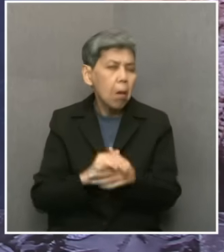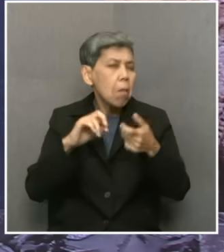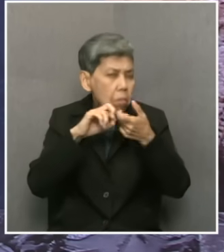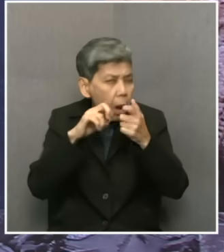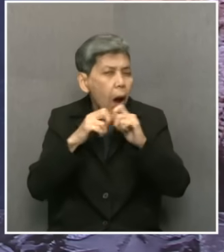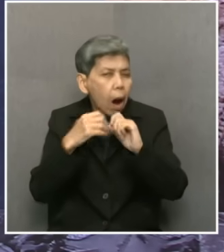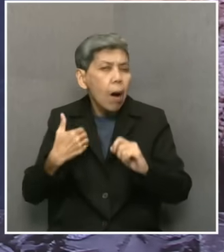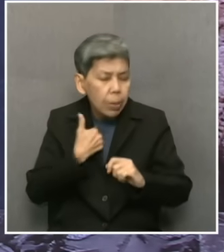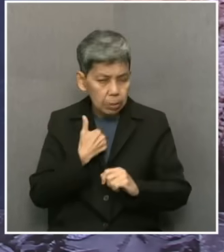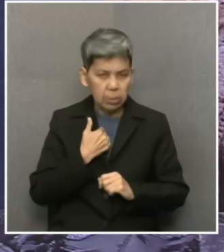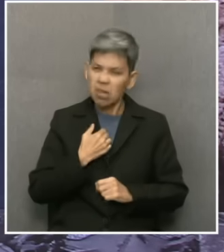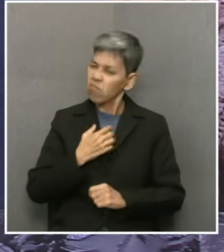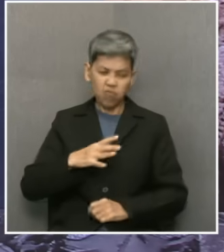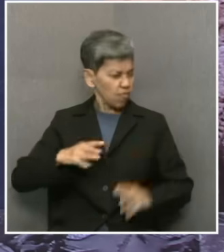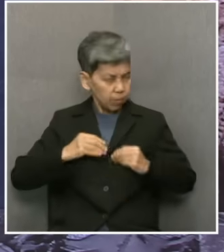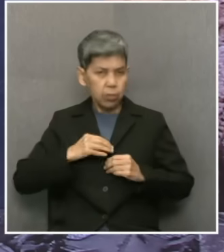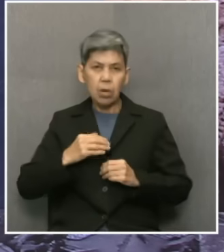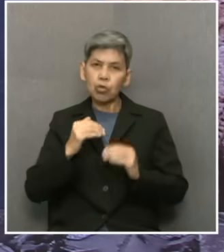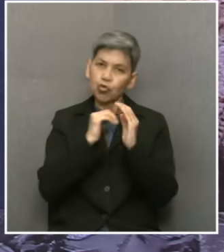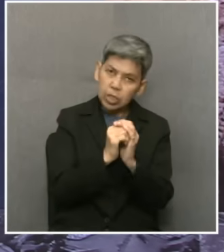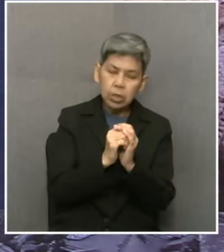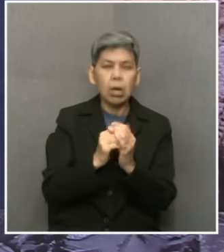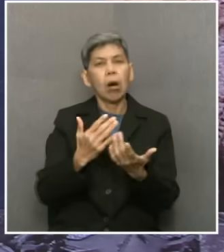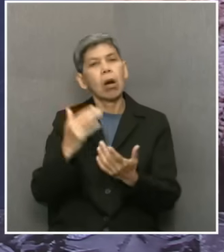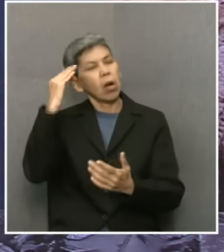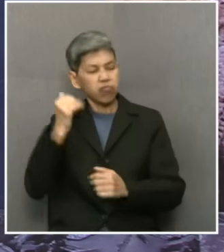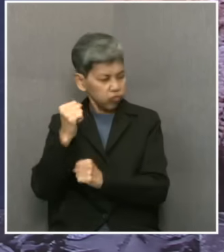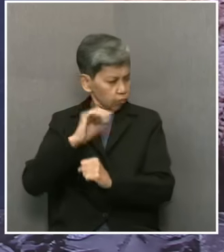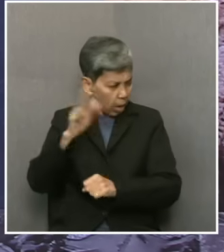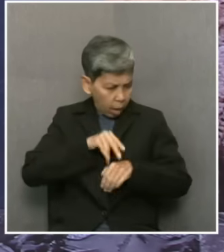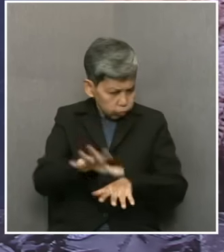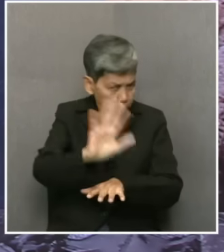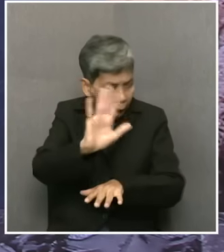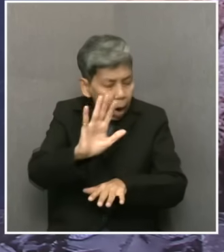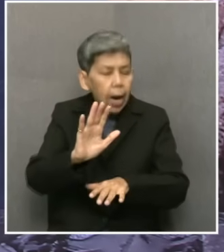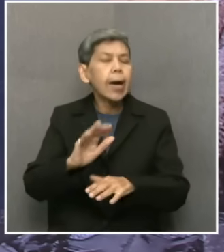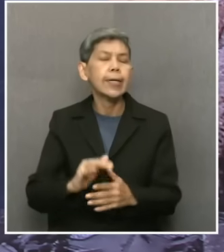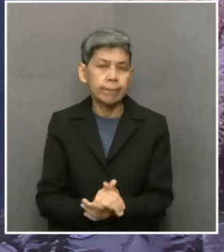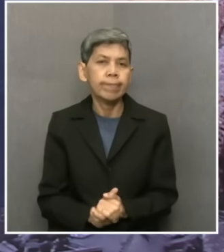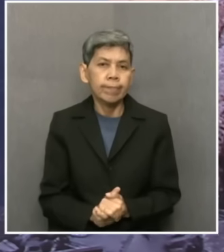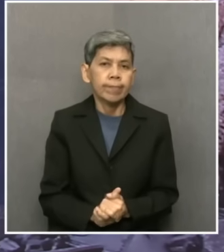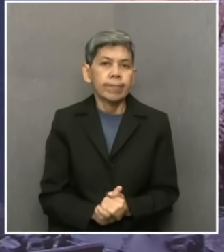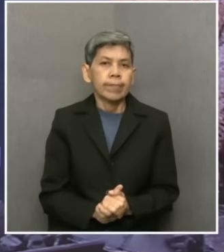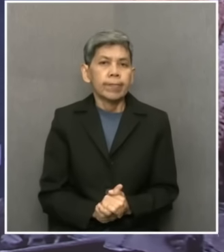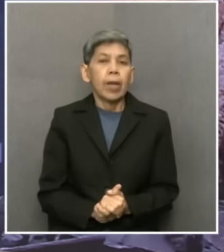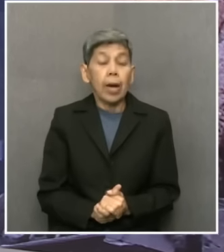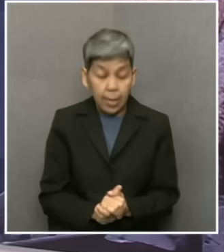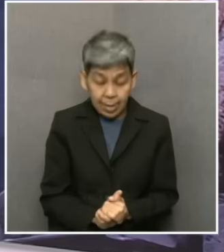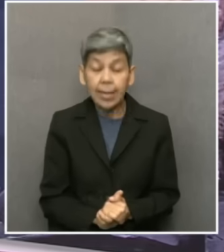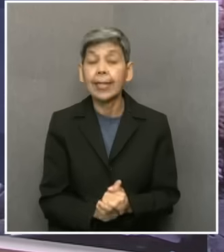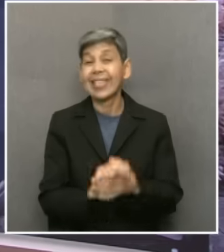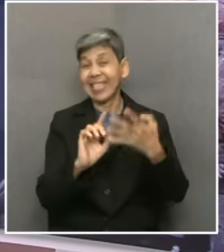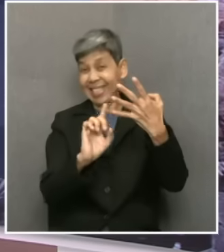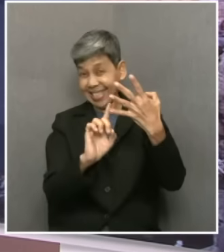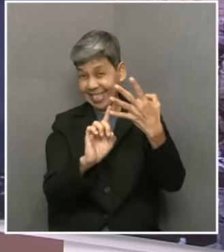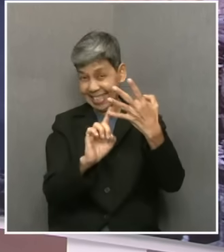าค่ะเพราะว่าเกิดการประท้วงจากทั้งจีนแล้วก็เกาหลีใต้ด้วยเช่นกันนะคะถัดมาค่ะดูอีกหนึ่งเหตุการณ์ที่เ